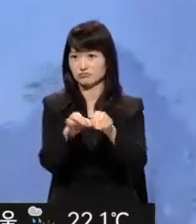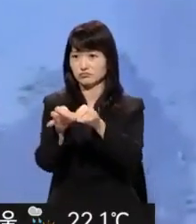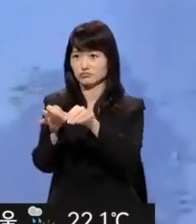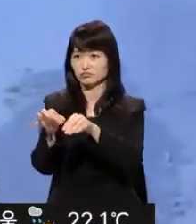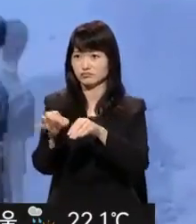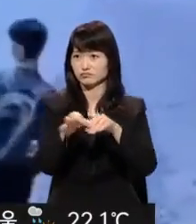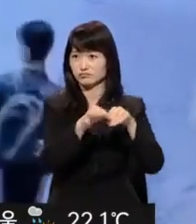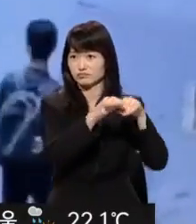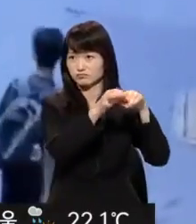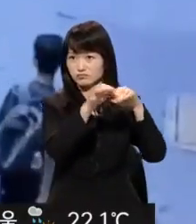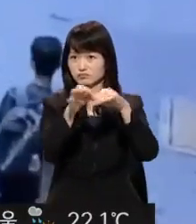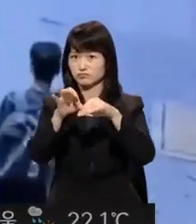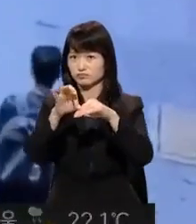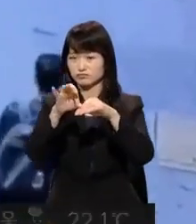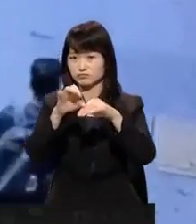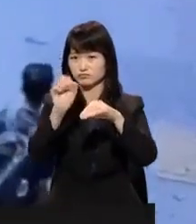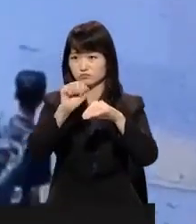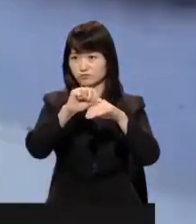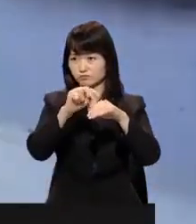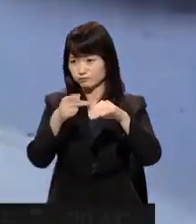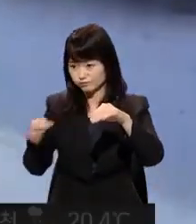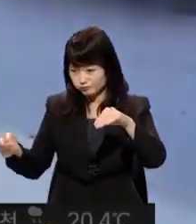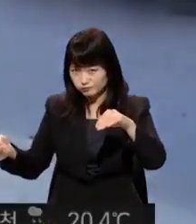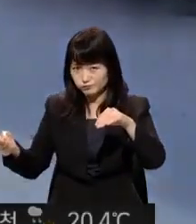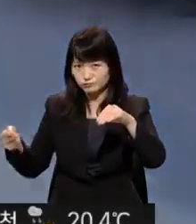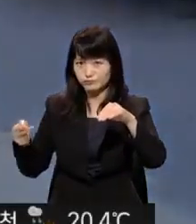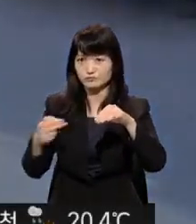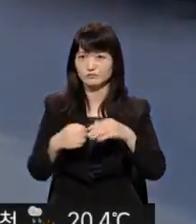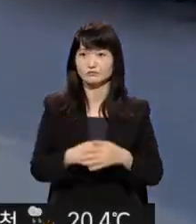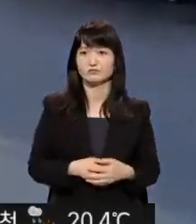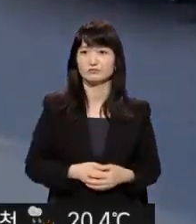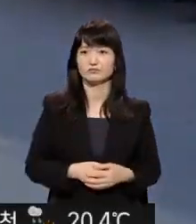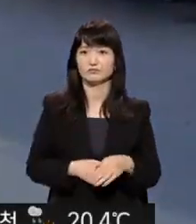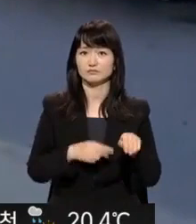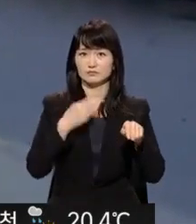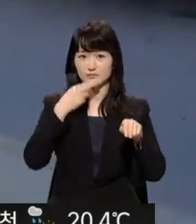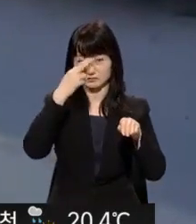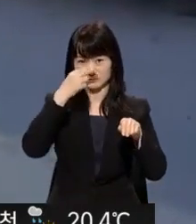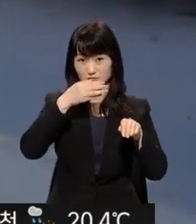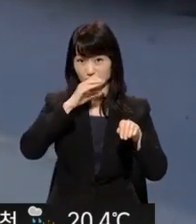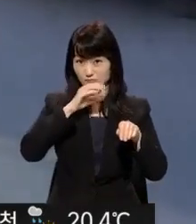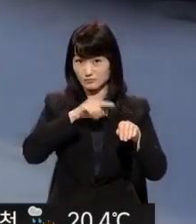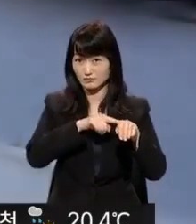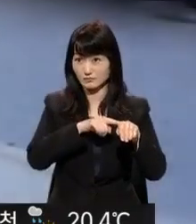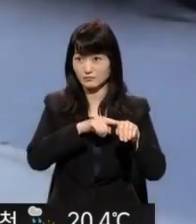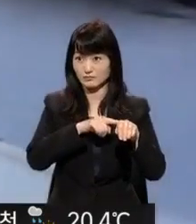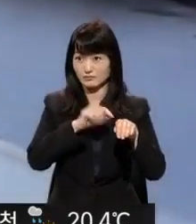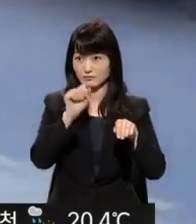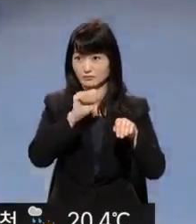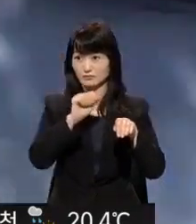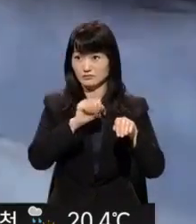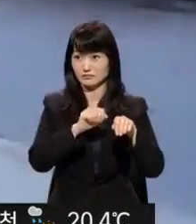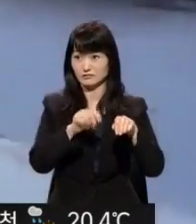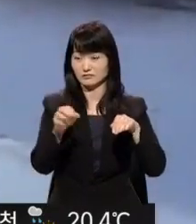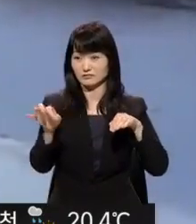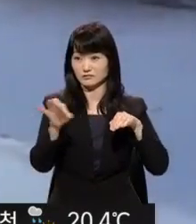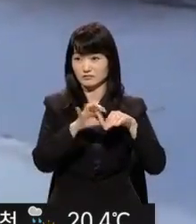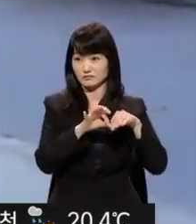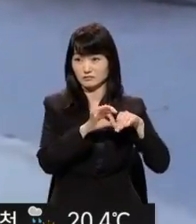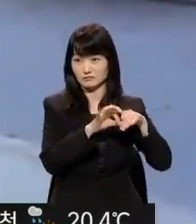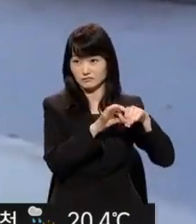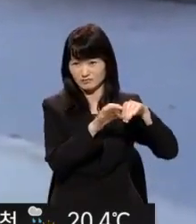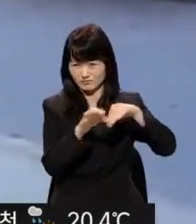오토바이 운전자는 결국 차에서 떨어져서 도로에 내동댕이 쳐집니다. 음주운전. 네, 이 운전자는 앞에 오토바이를 낀 채로